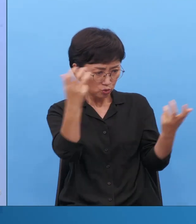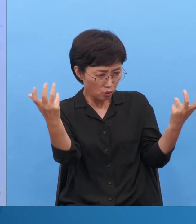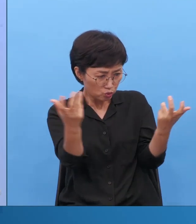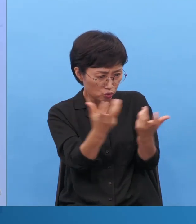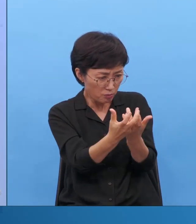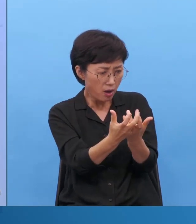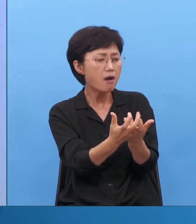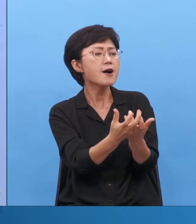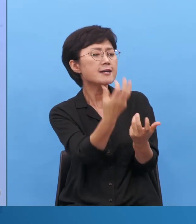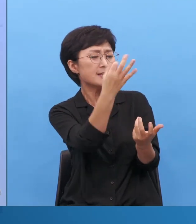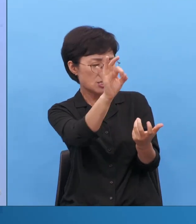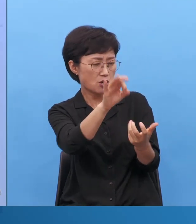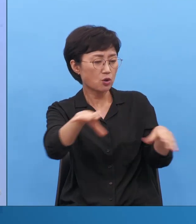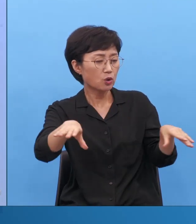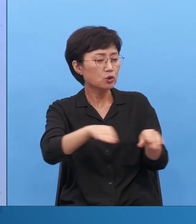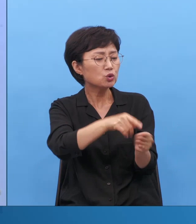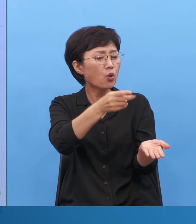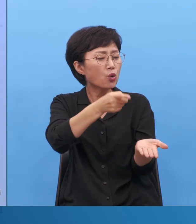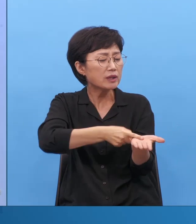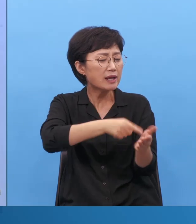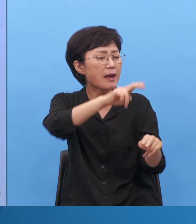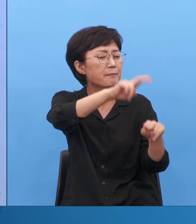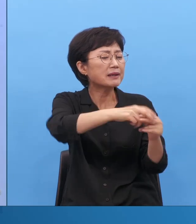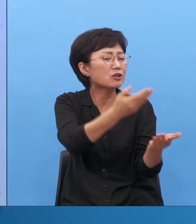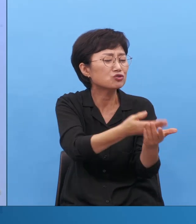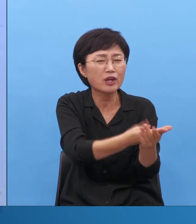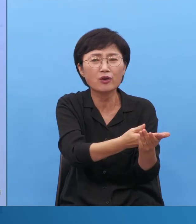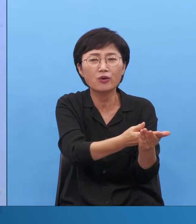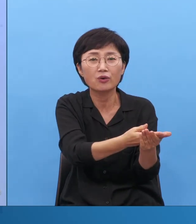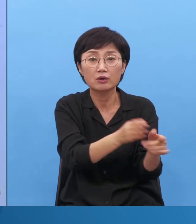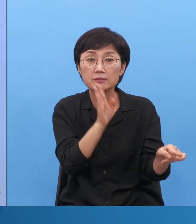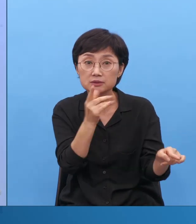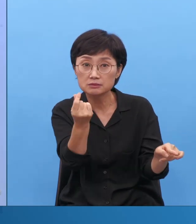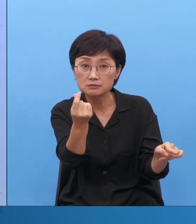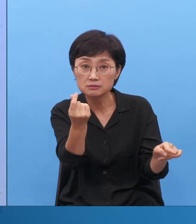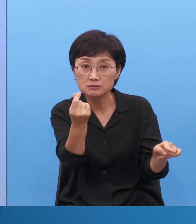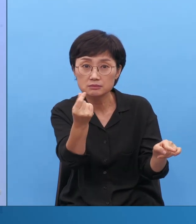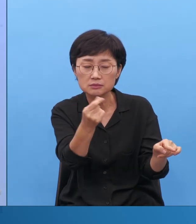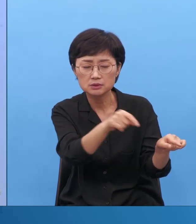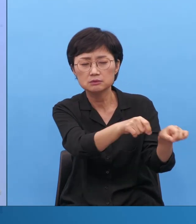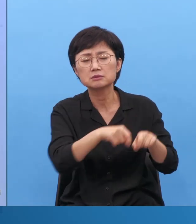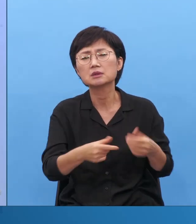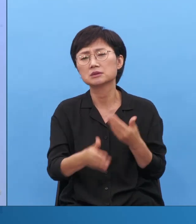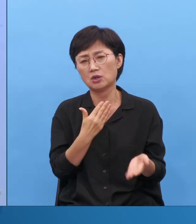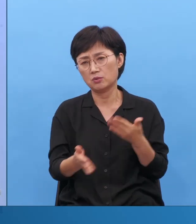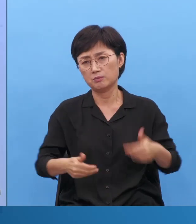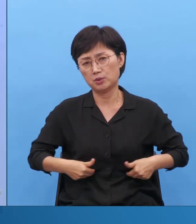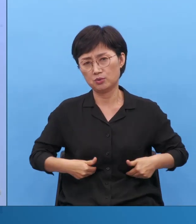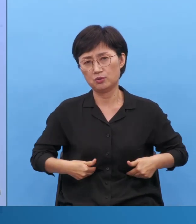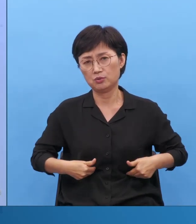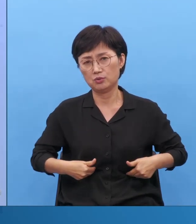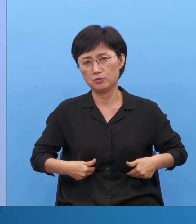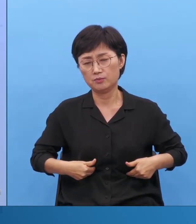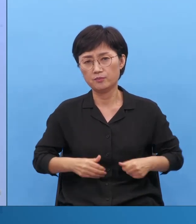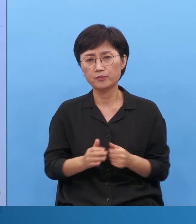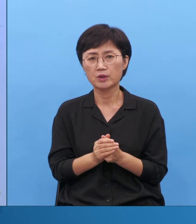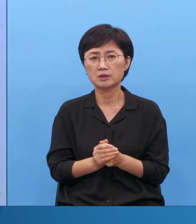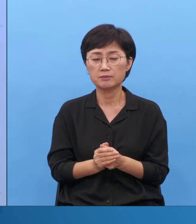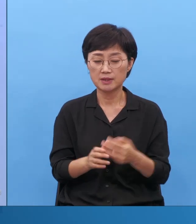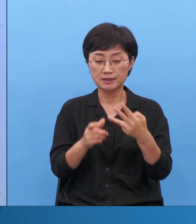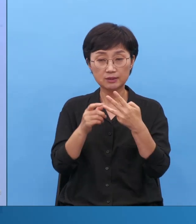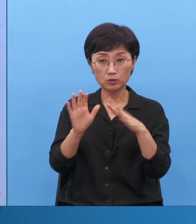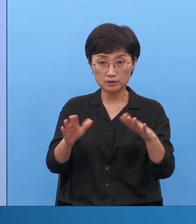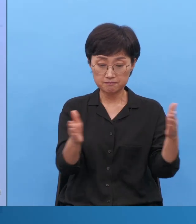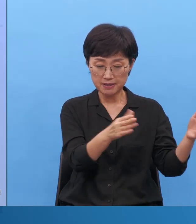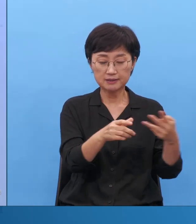things that really happened. 여러분 이 기도를 체험해야 돼요. You have to experience this prayer. 마지막으로는 뭡니까? Lastly, what do we see? 초월적 믿음입니다. It